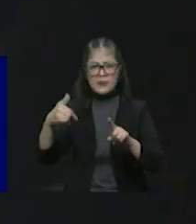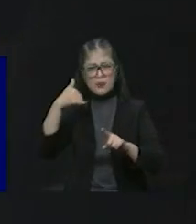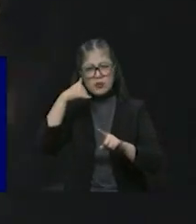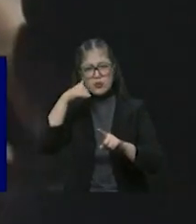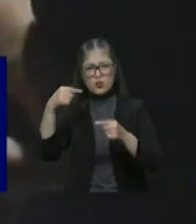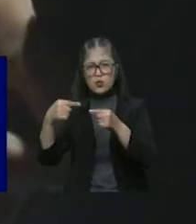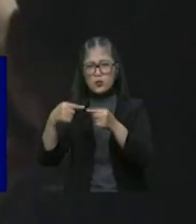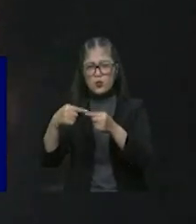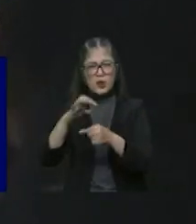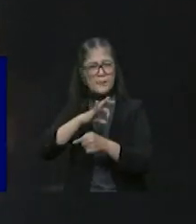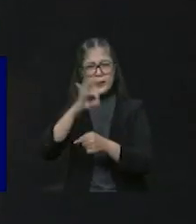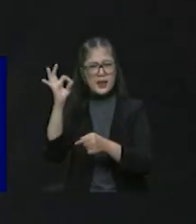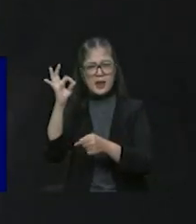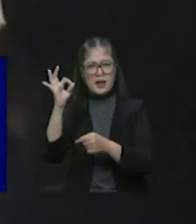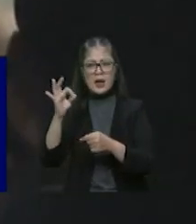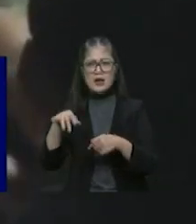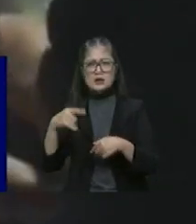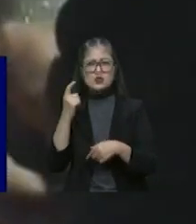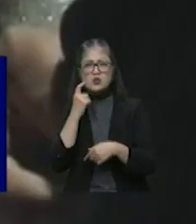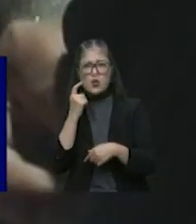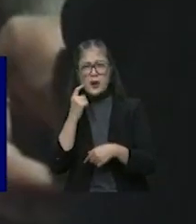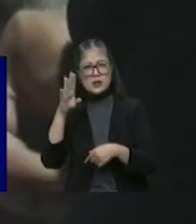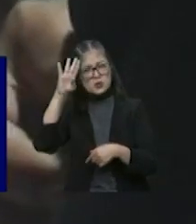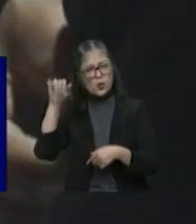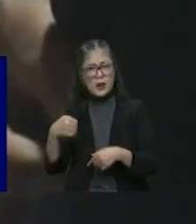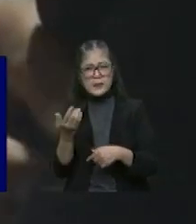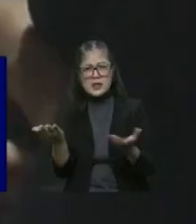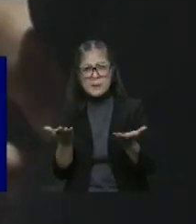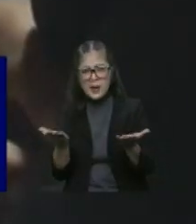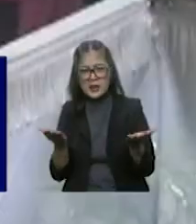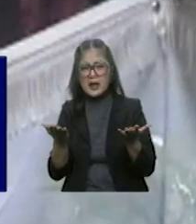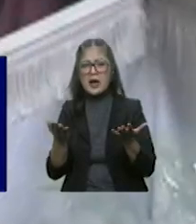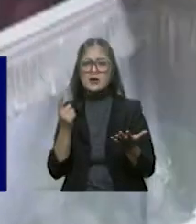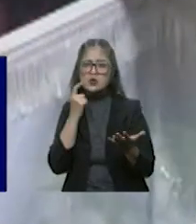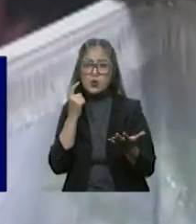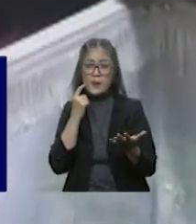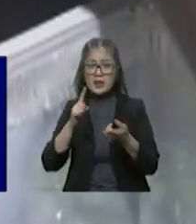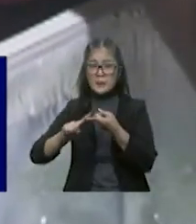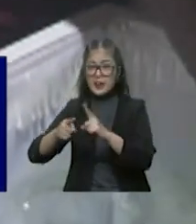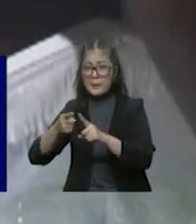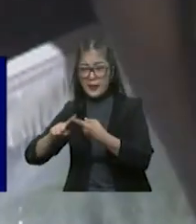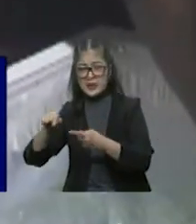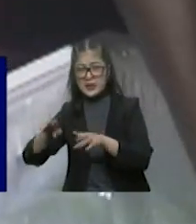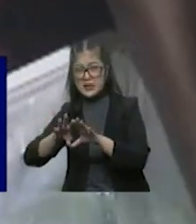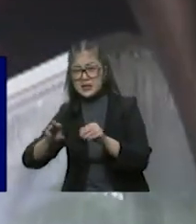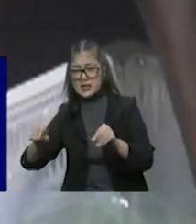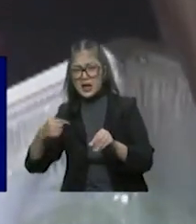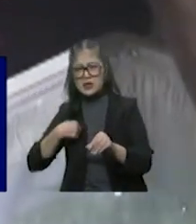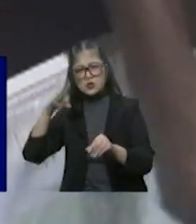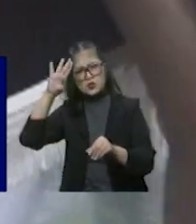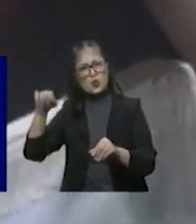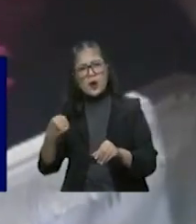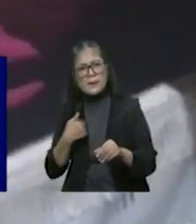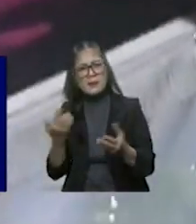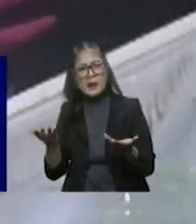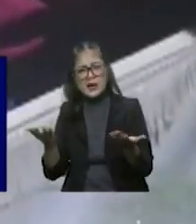korban bahkan sempat berusaha mencari kabar korban dan keberadaan trono melalui istri rekan kerja korban setelah berhasil